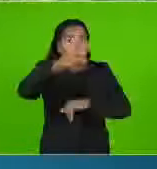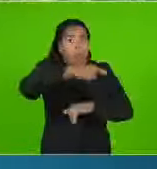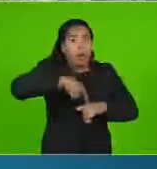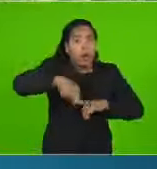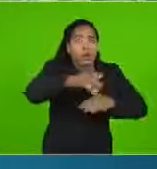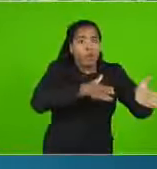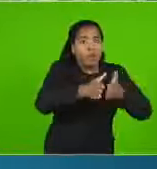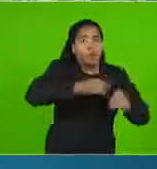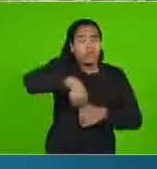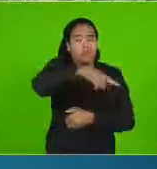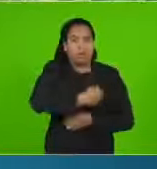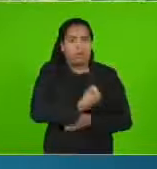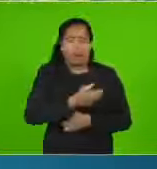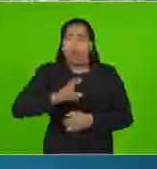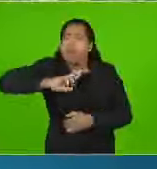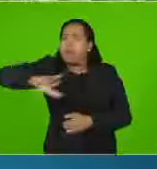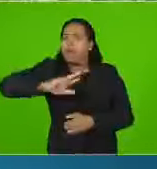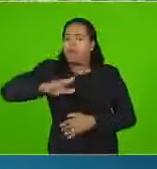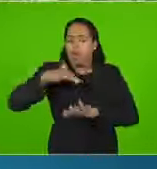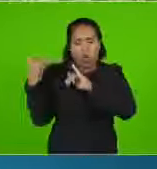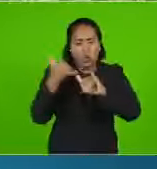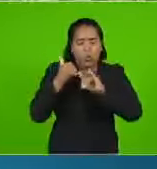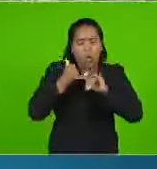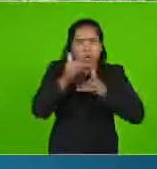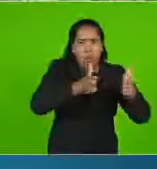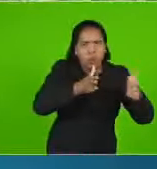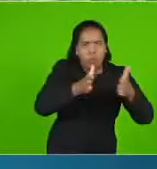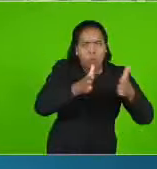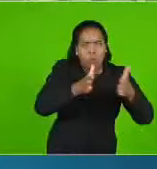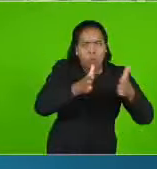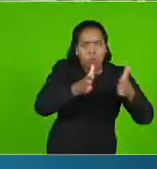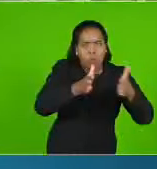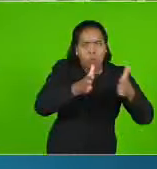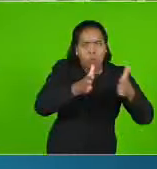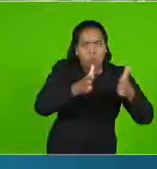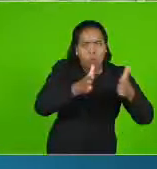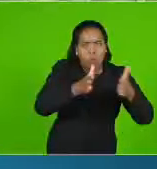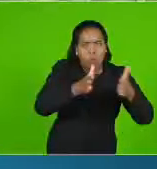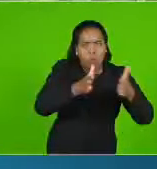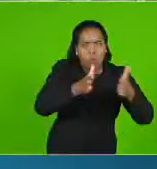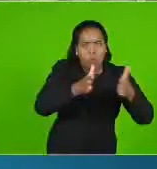В Божьем проекте есть предупреждение для нашего времени.